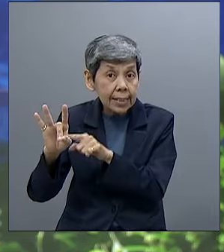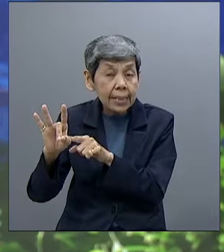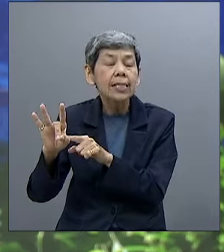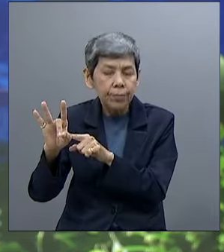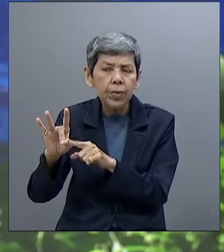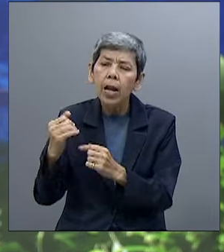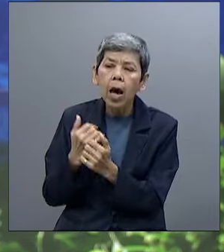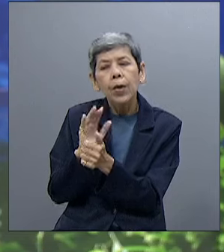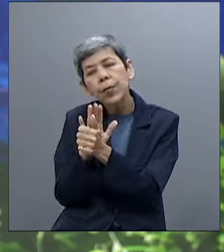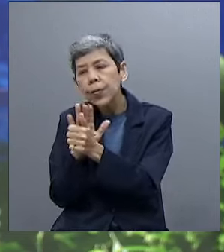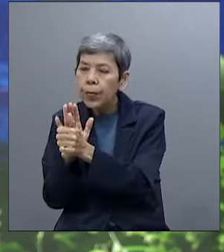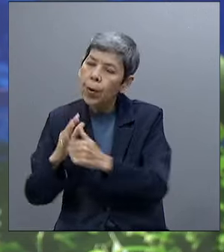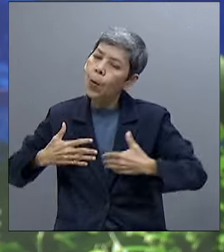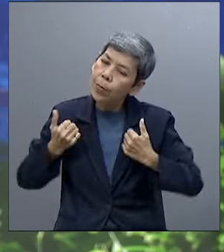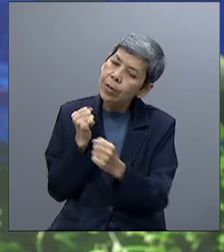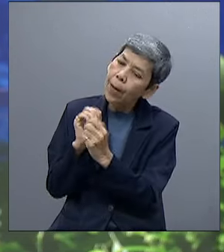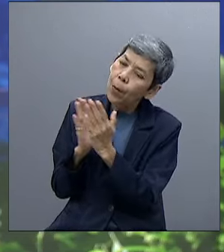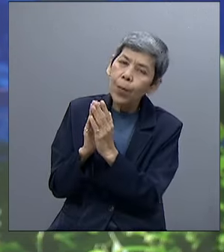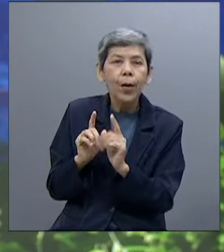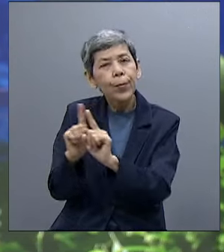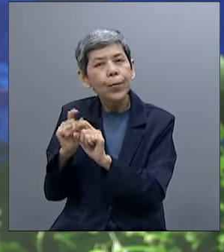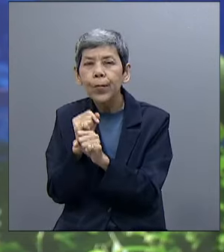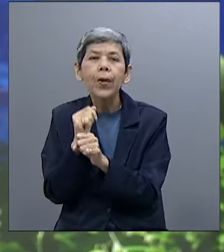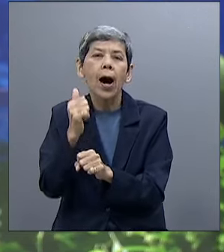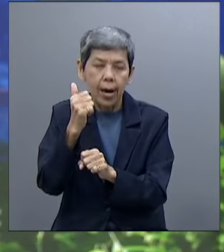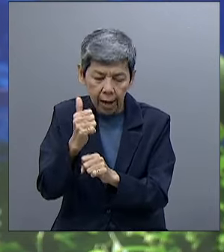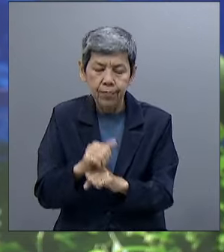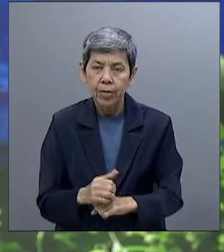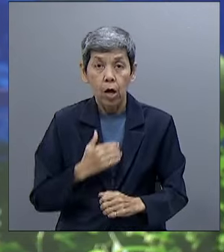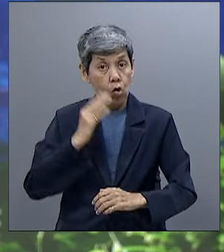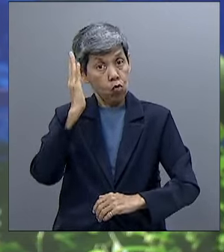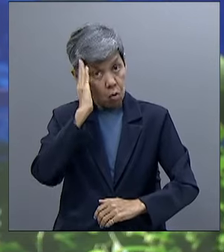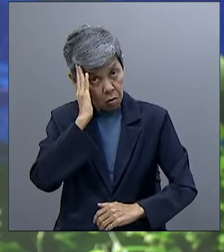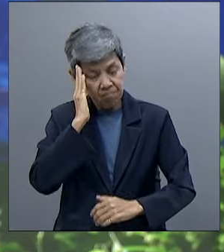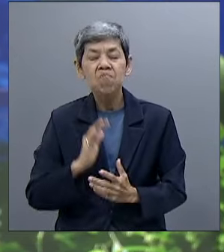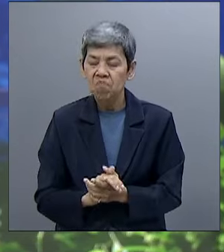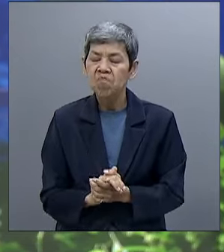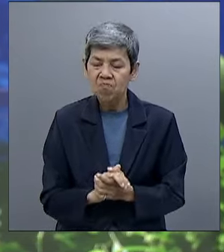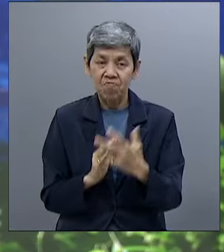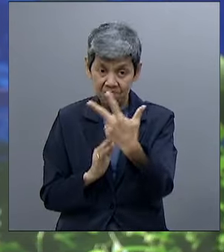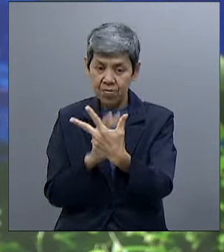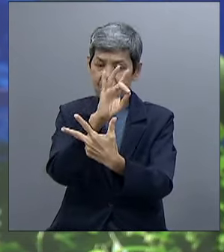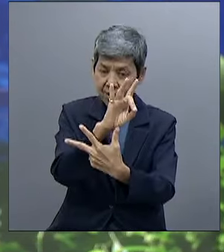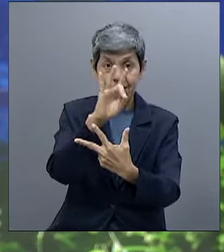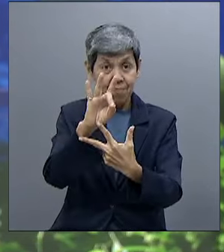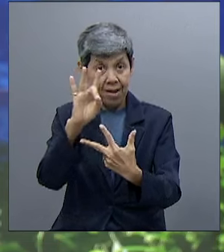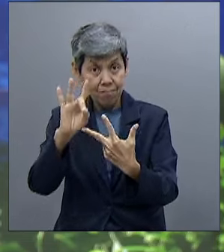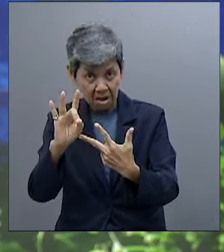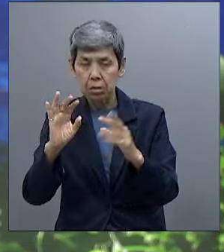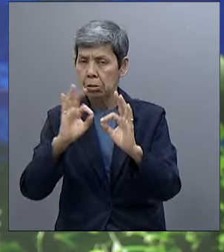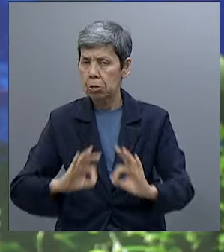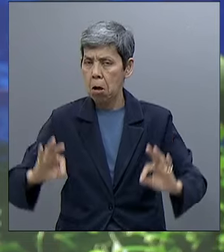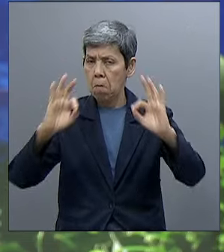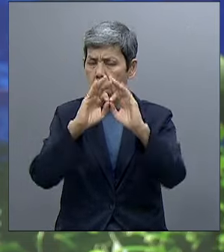คนที่เรารักและมีความสุขหรือทำกิจกรรมที่มีกับเราดังนั้นเรื่องการนอนจะเห็นว่าในส่วน 3ส่วนที่ผมพูดไปการนอนนั้นสำคัญที่สุด